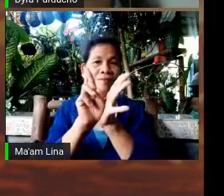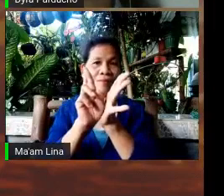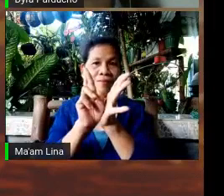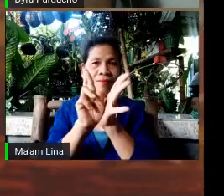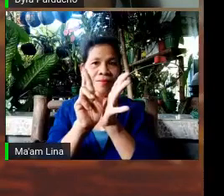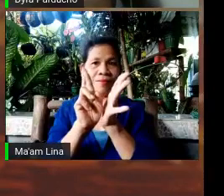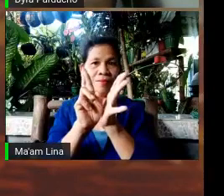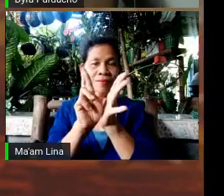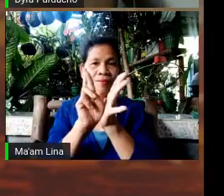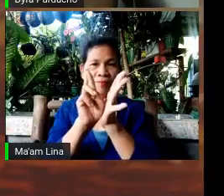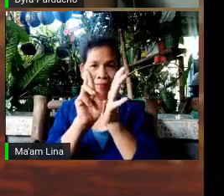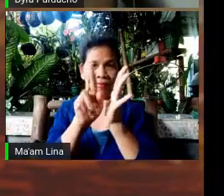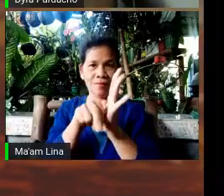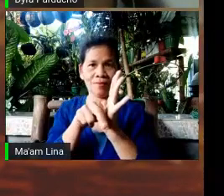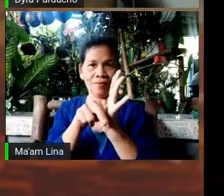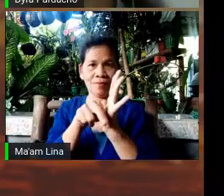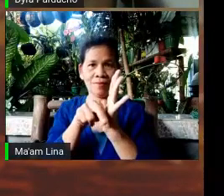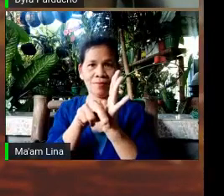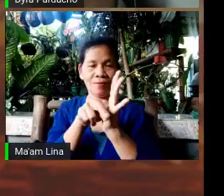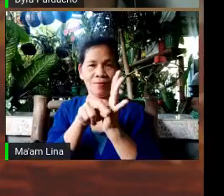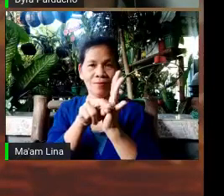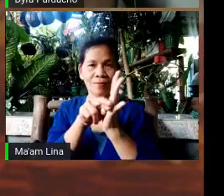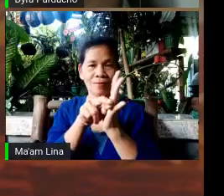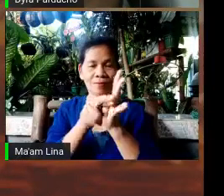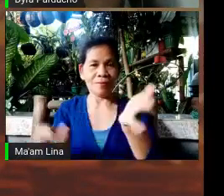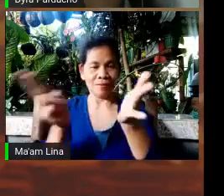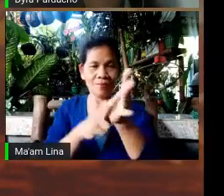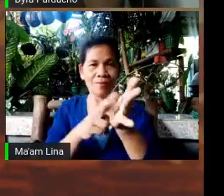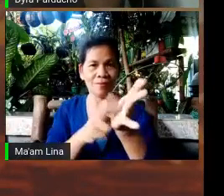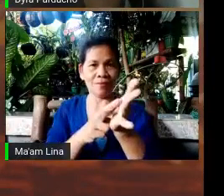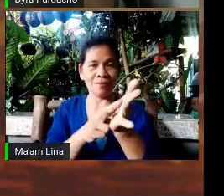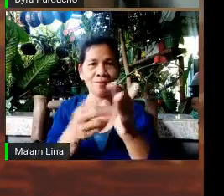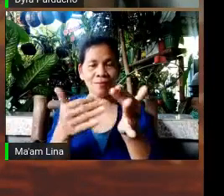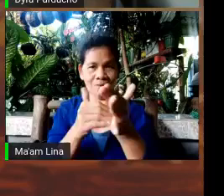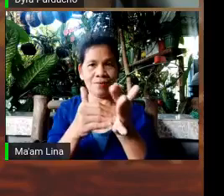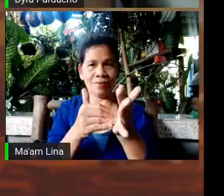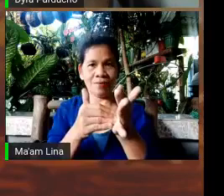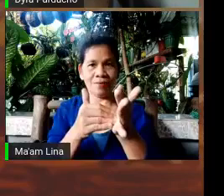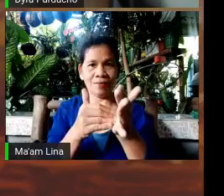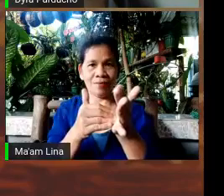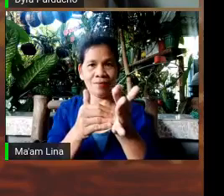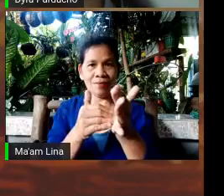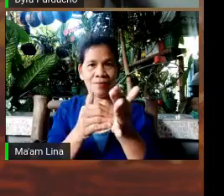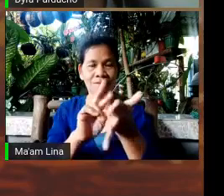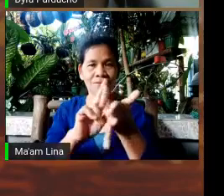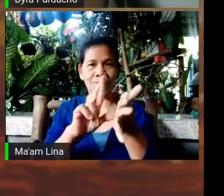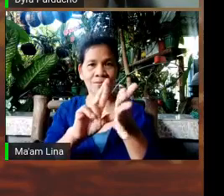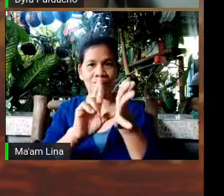itong ginagawa ng mga saserdote dito po sa